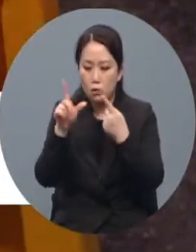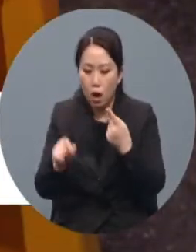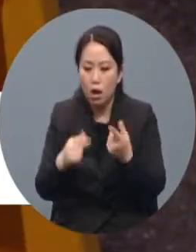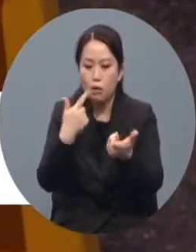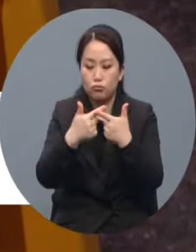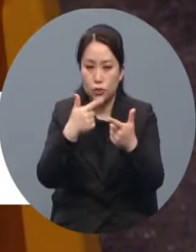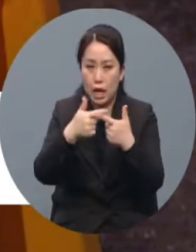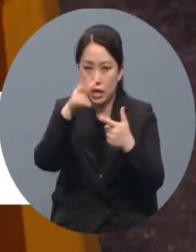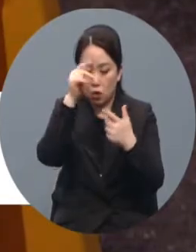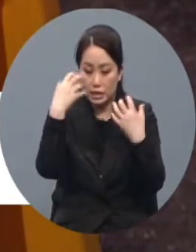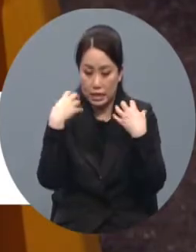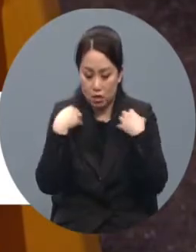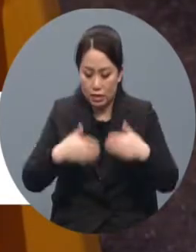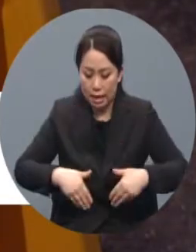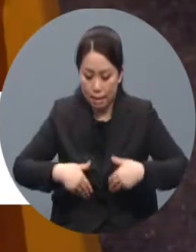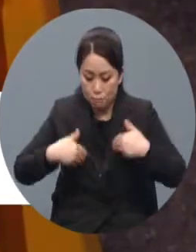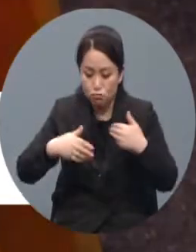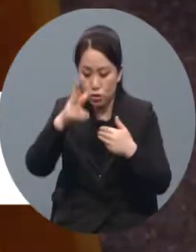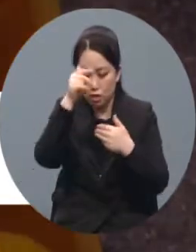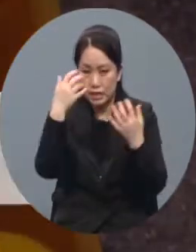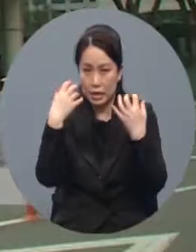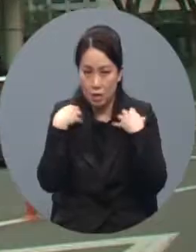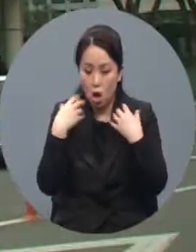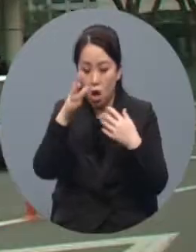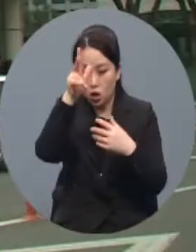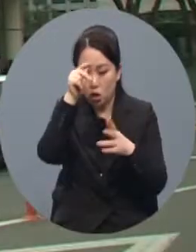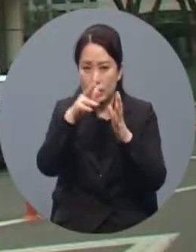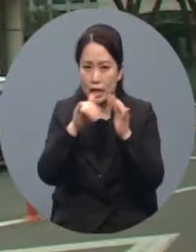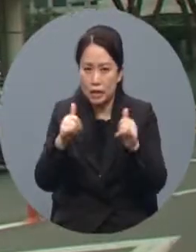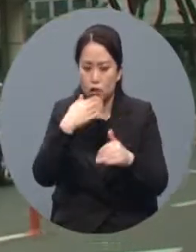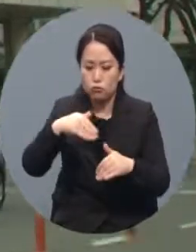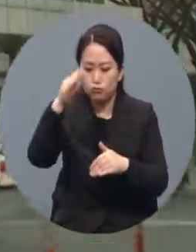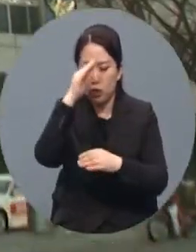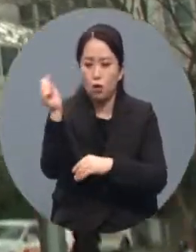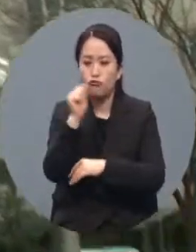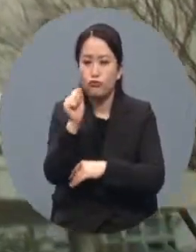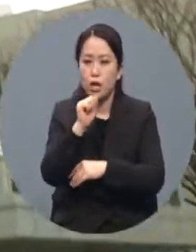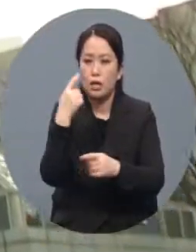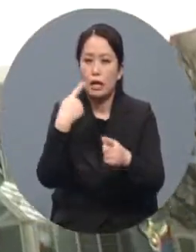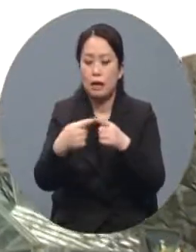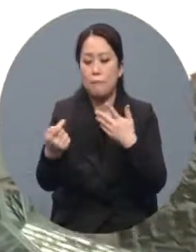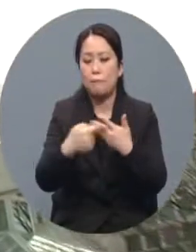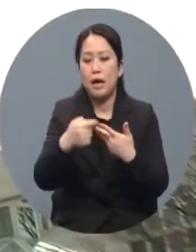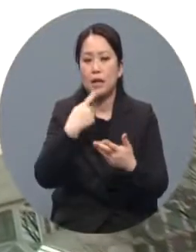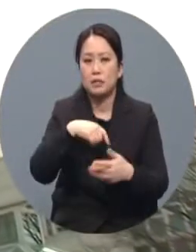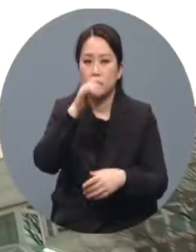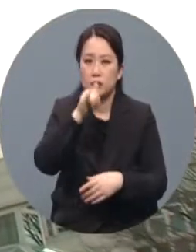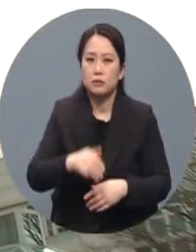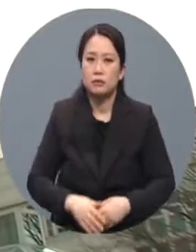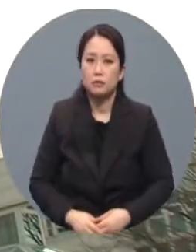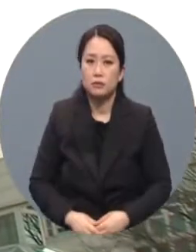경찰청과 남부경찰서 소속 에 경찰관이 음주운전으로 적발된 바가 있습니다